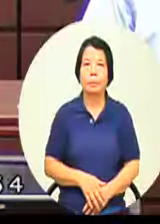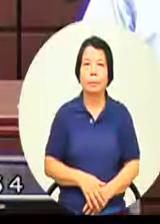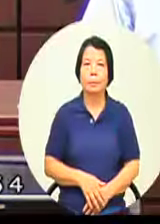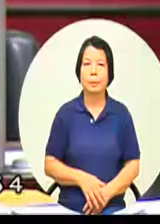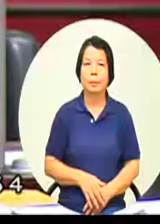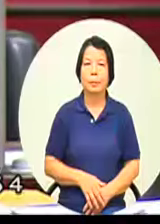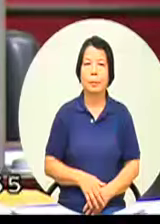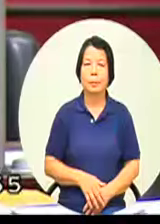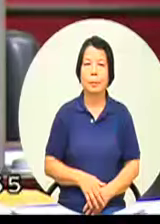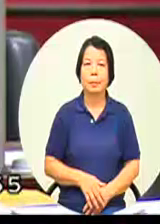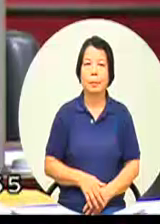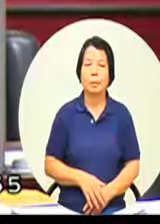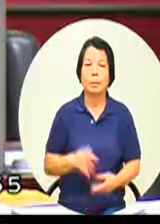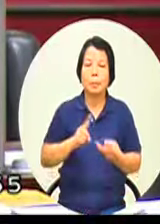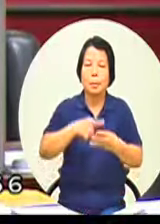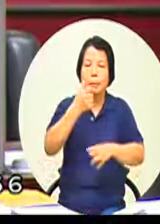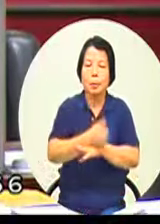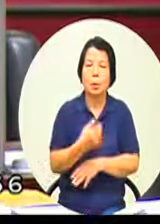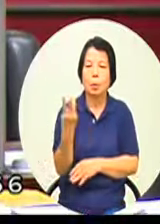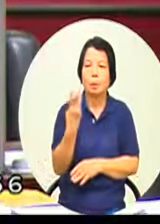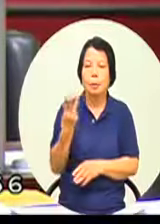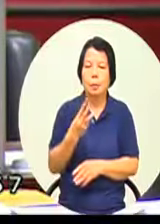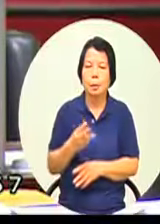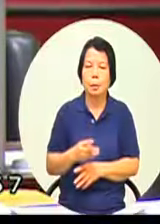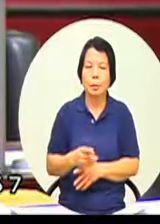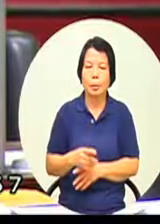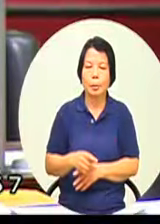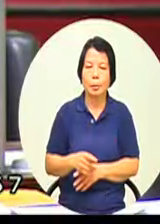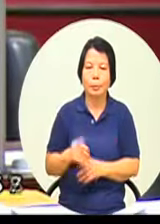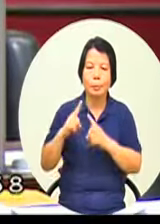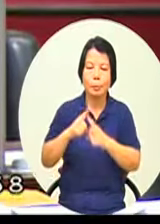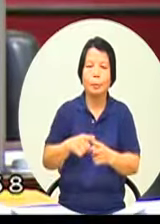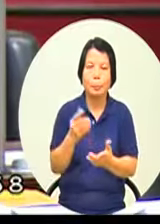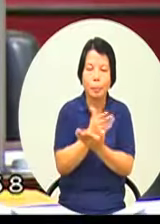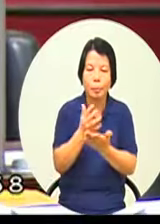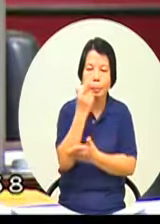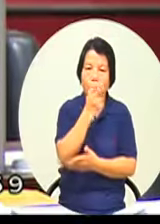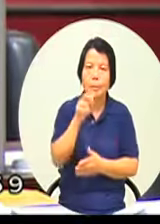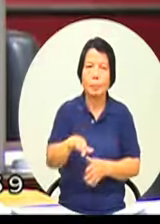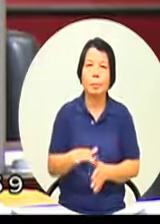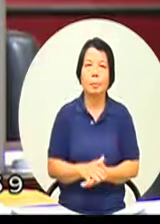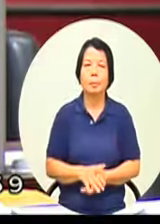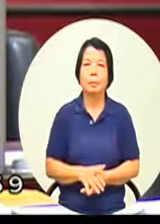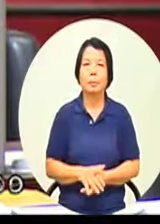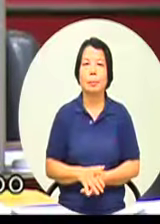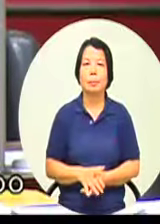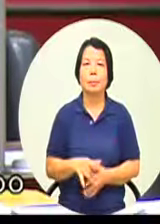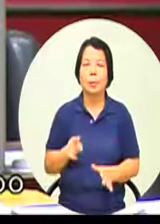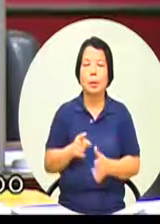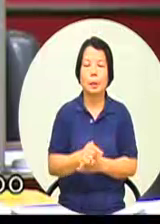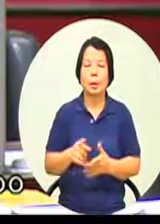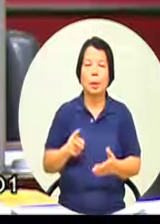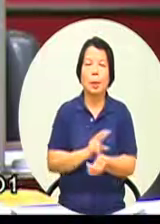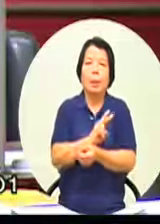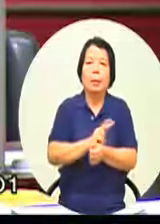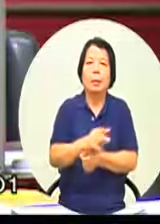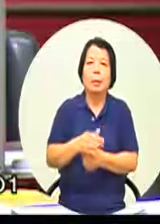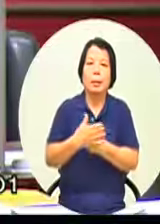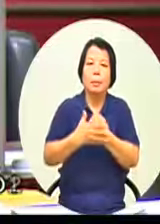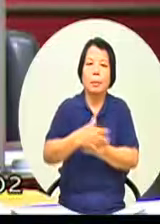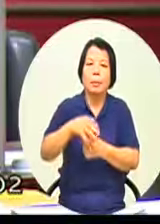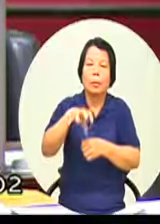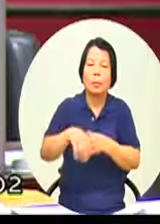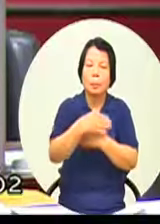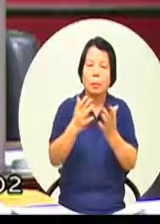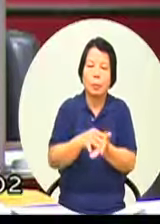为。主席，能不能我们三个一起去看？嗯， 给他们研究看看啦、啊。这个林务法也澄清过， 对啦， 人家也跟我服务处澄